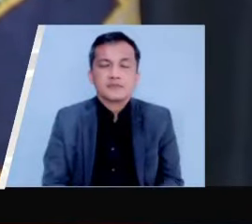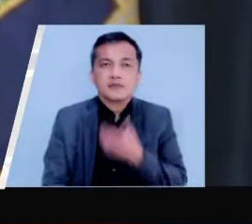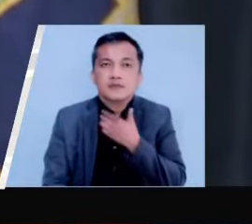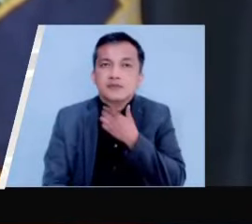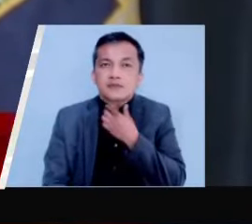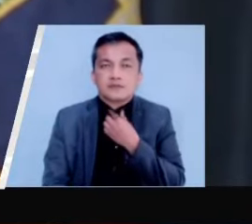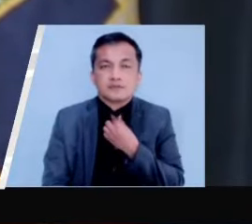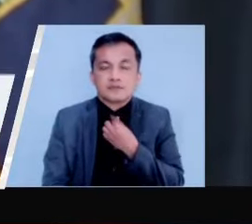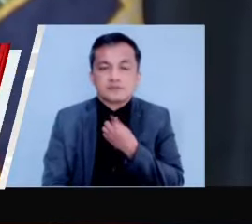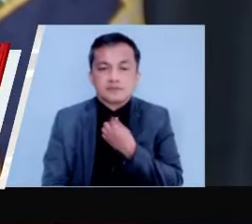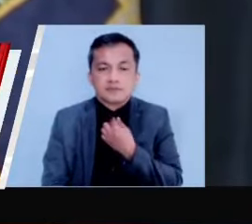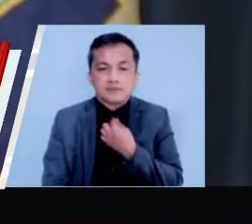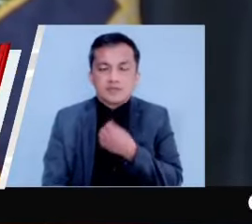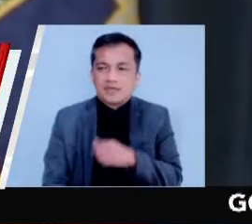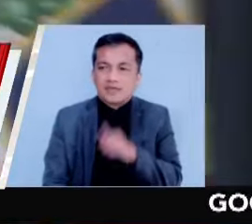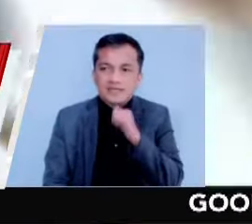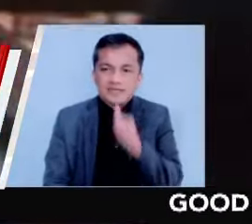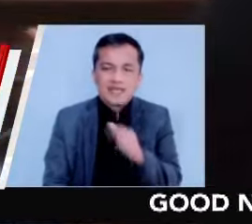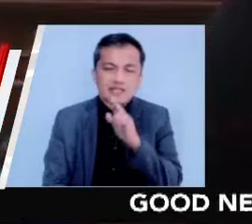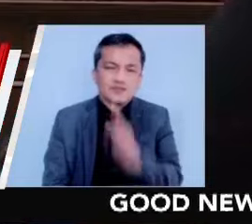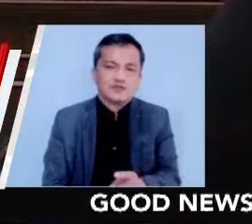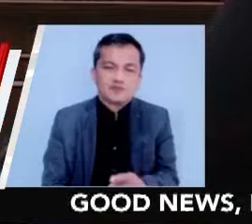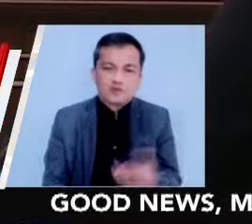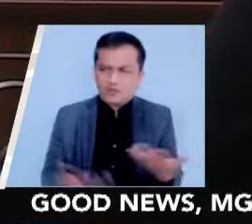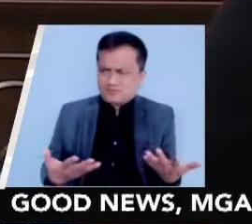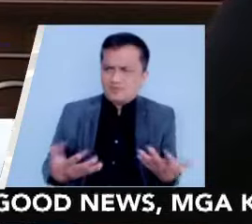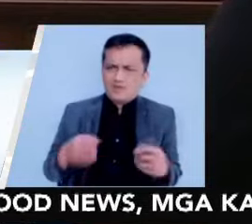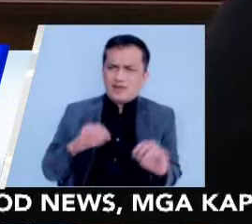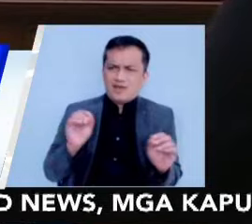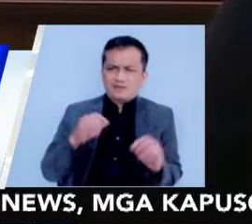Hindi po totoo yan at wala po akong balak.